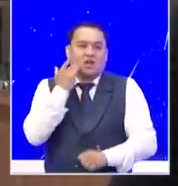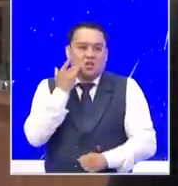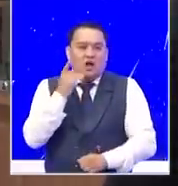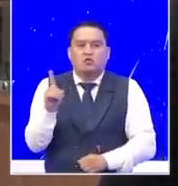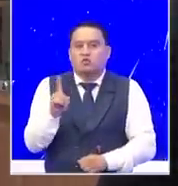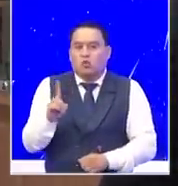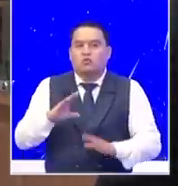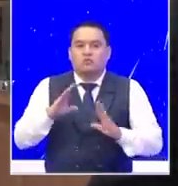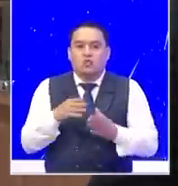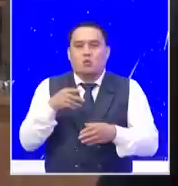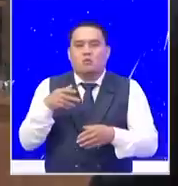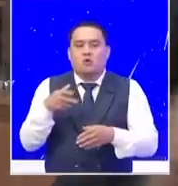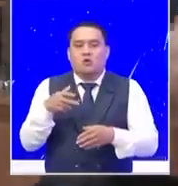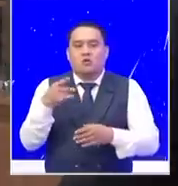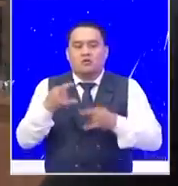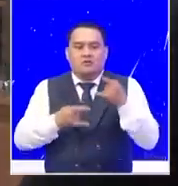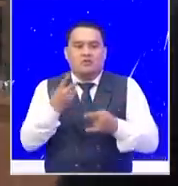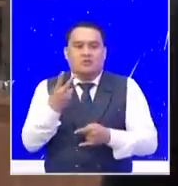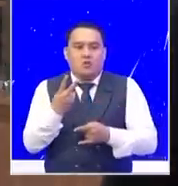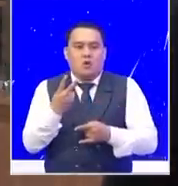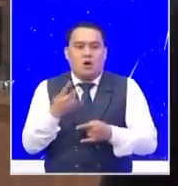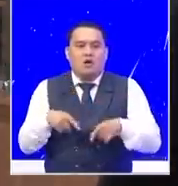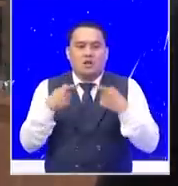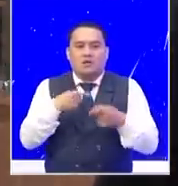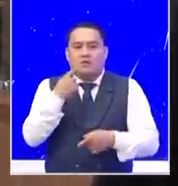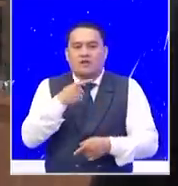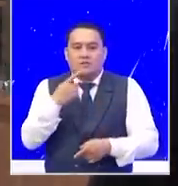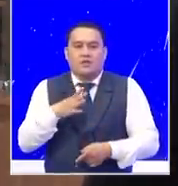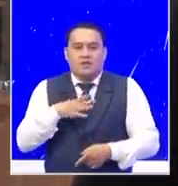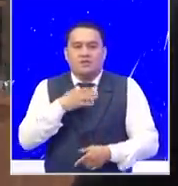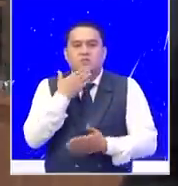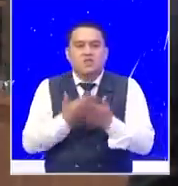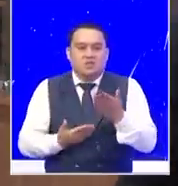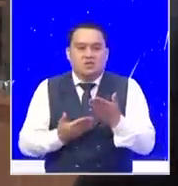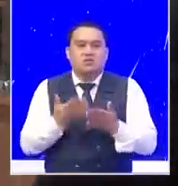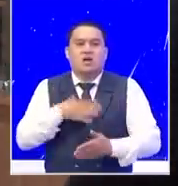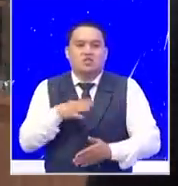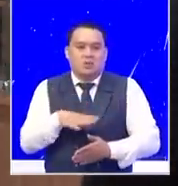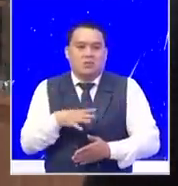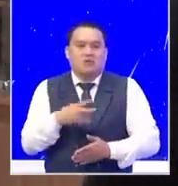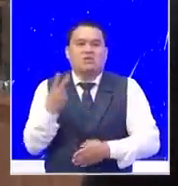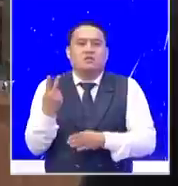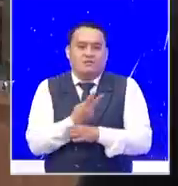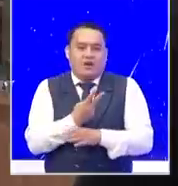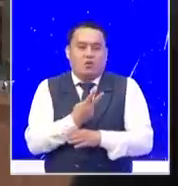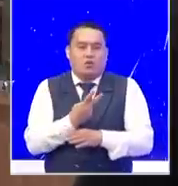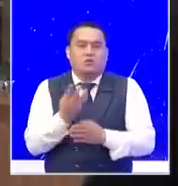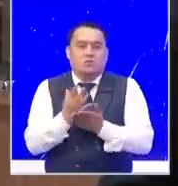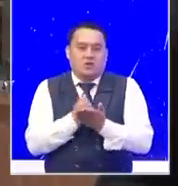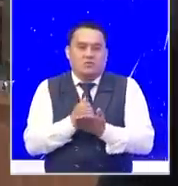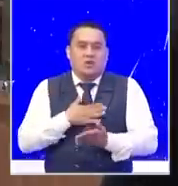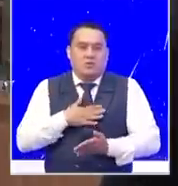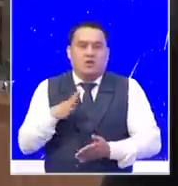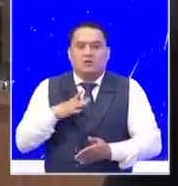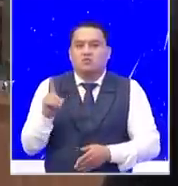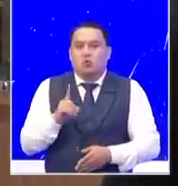такой случай, что я снял передачу в двух вариантах, и тогда Бейсен Абаевич меня спросил: «Зачем ты снял вторую версию?» Мой ответ